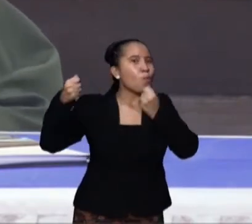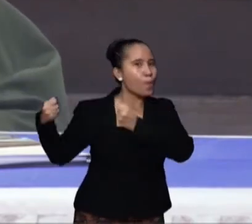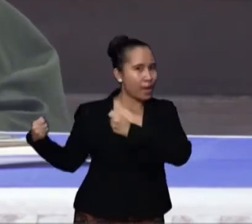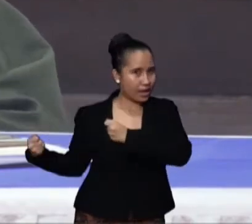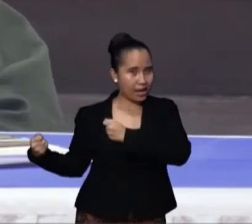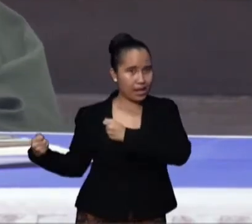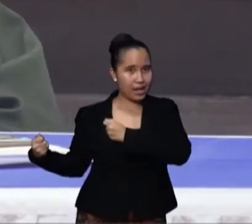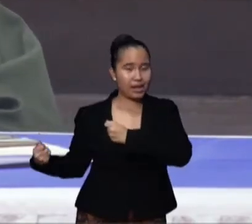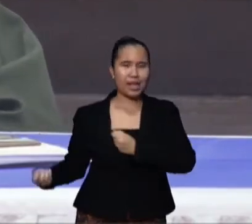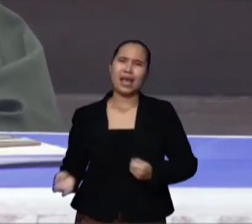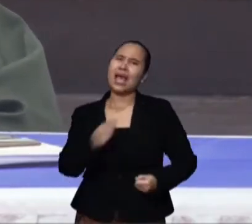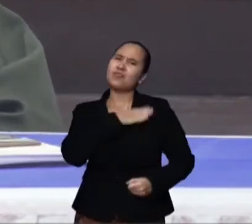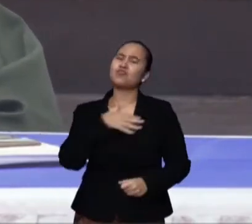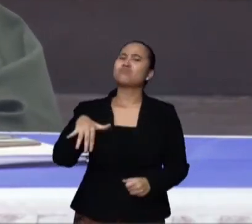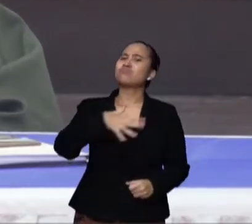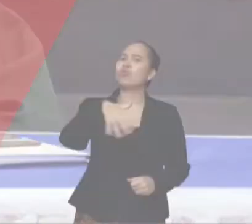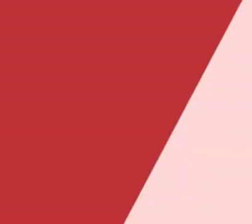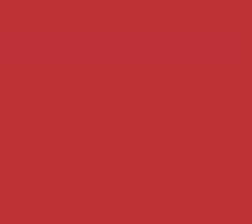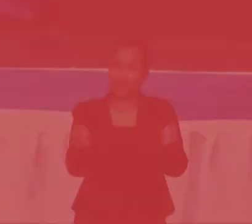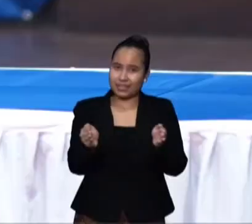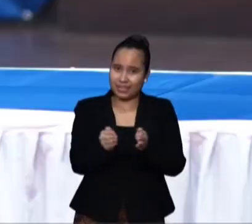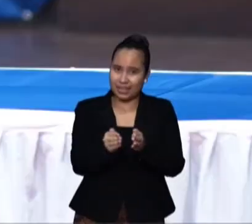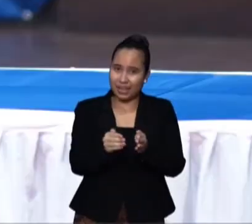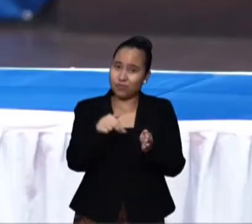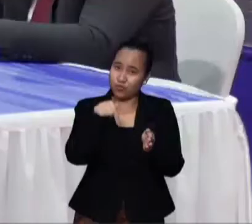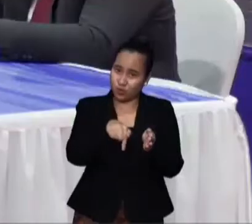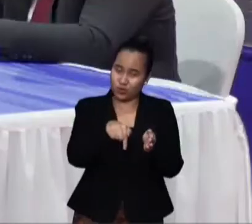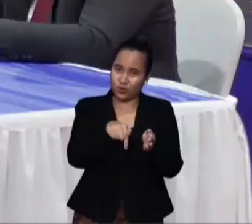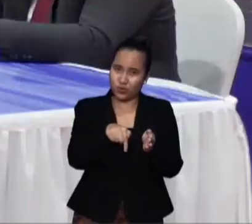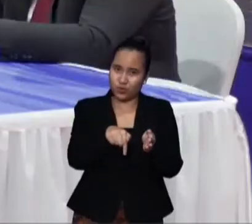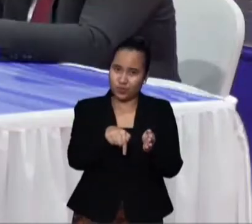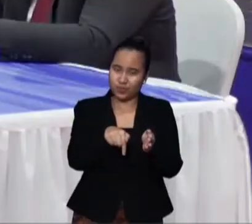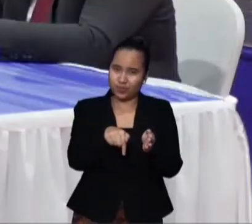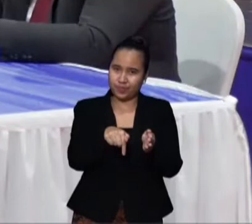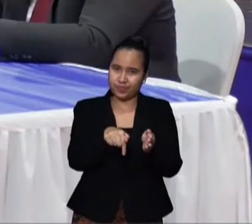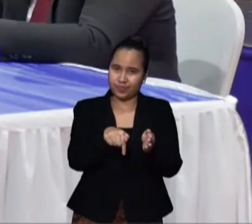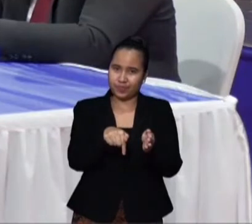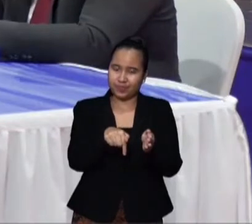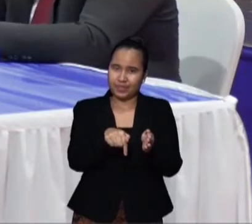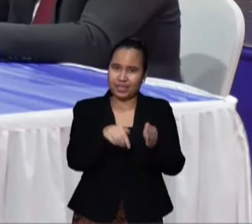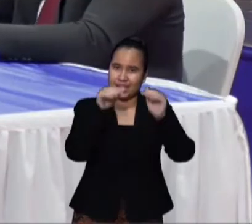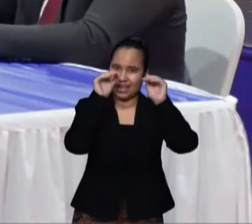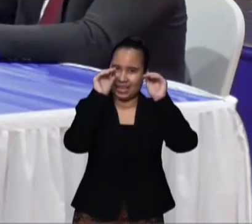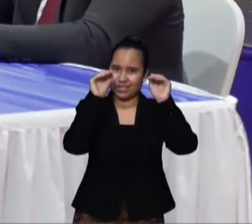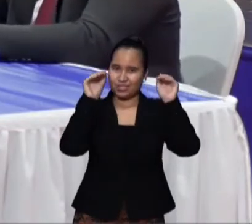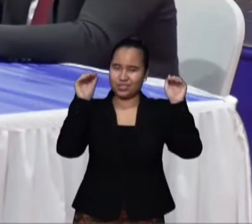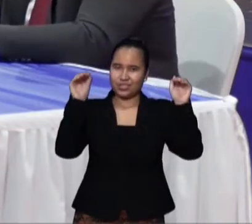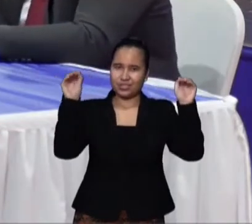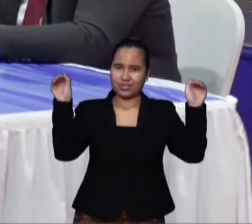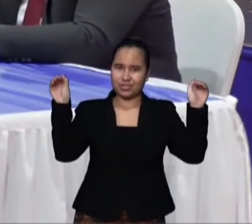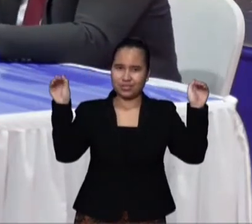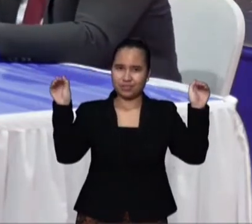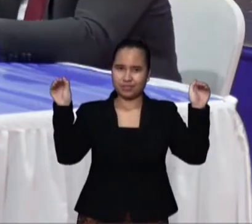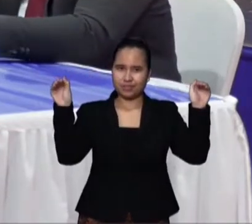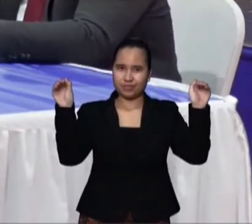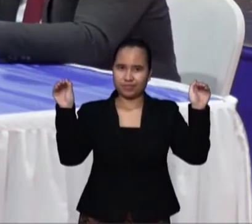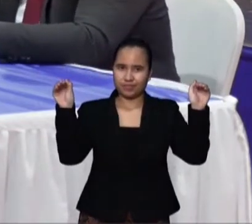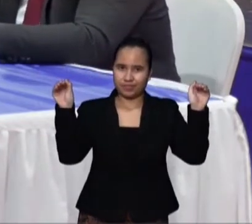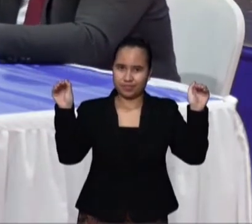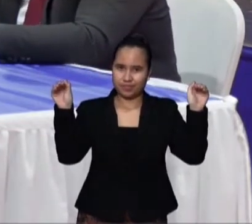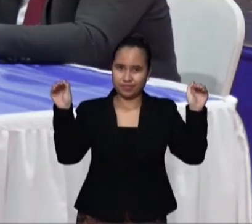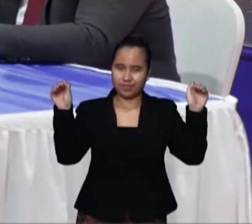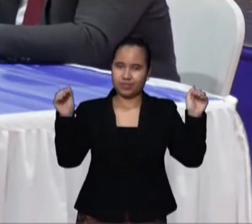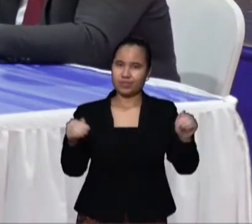en even te bewegen op het schoolerf. De instructies met betrekking tot de grootte is wel zo dat